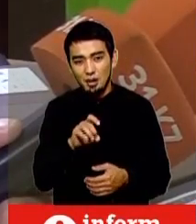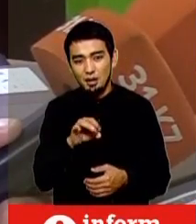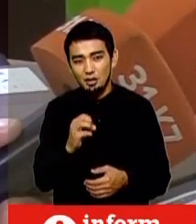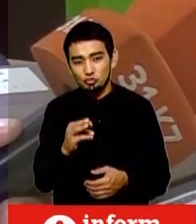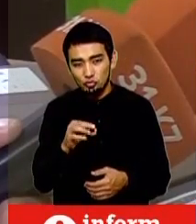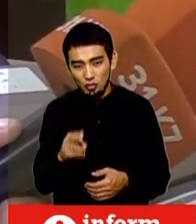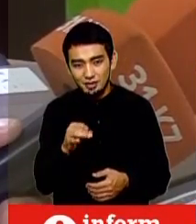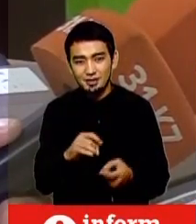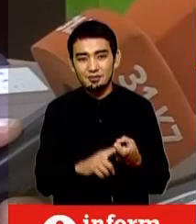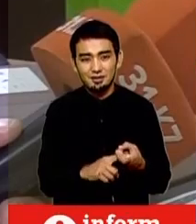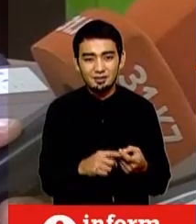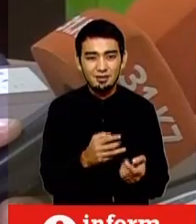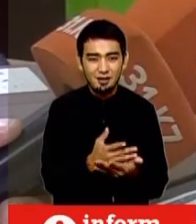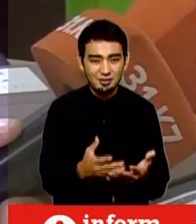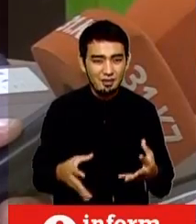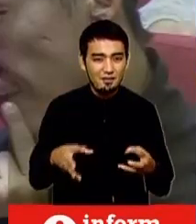өзімізге қатысты.